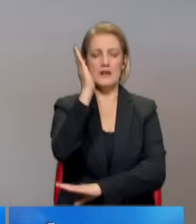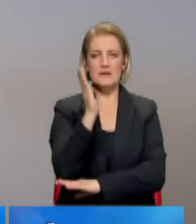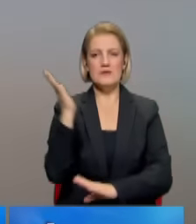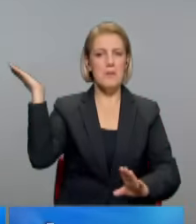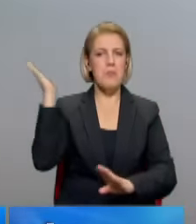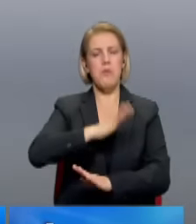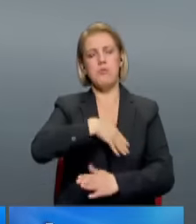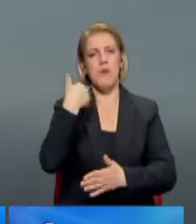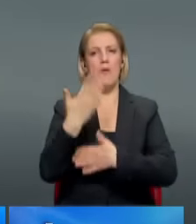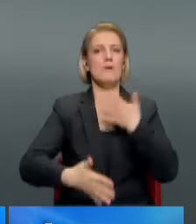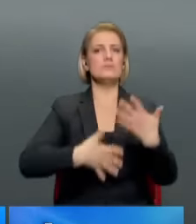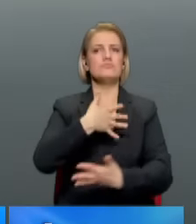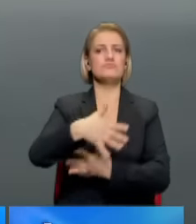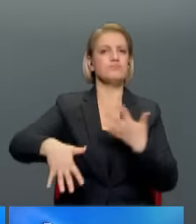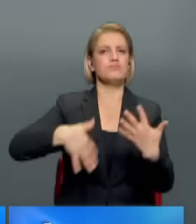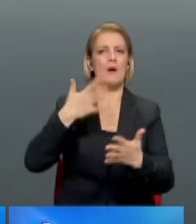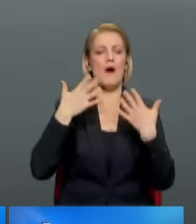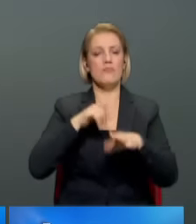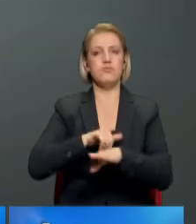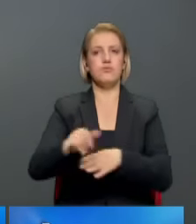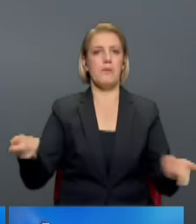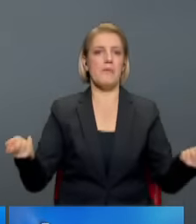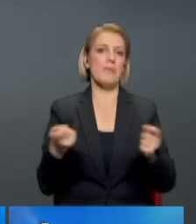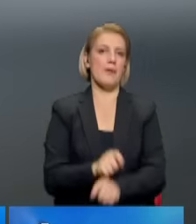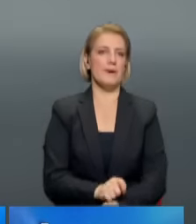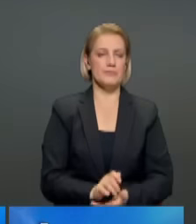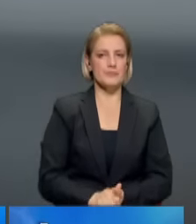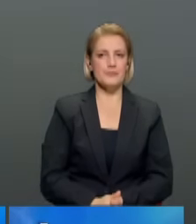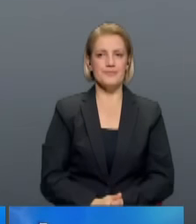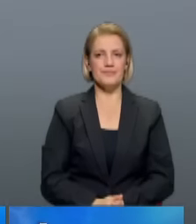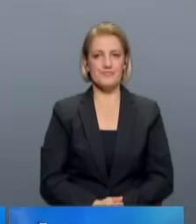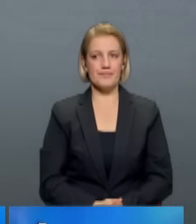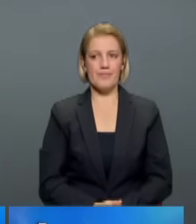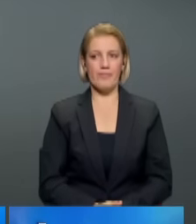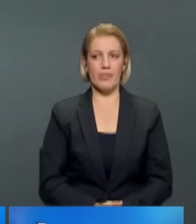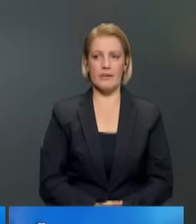tayfun ne varsa yıktı geçti. Filipinler'de havalimanları kapatıldı.